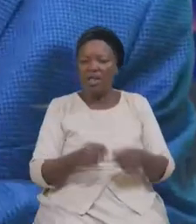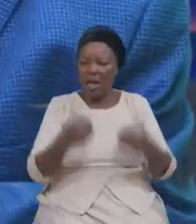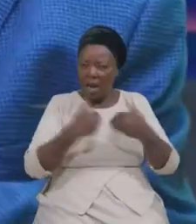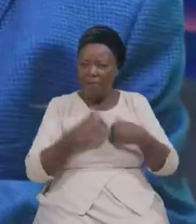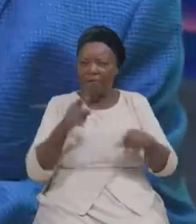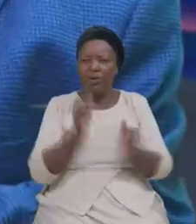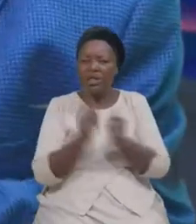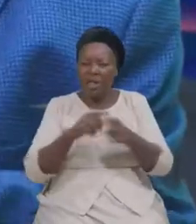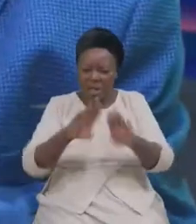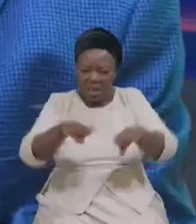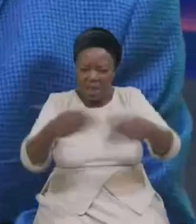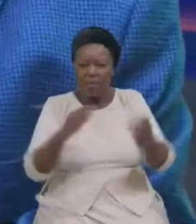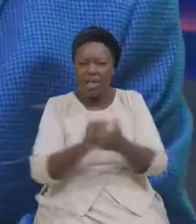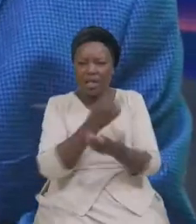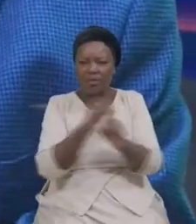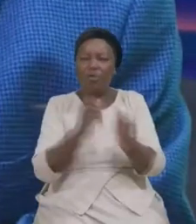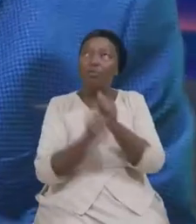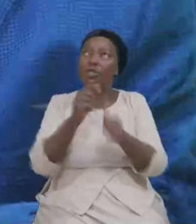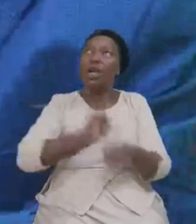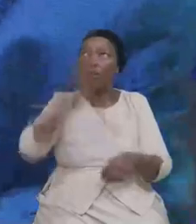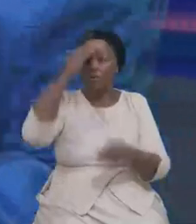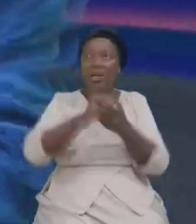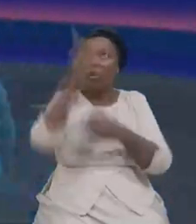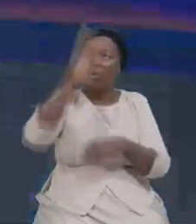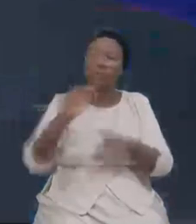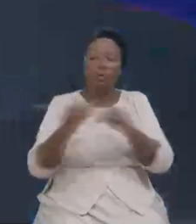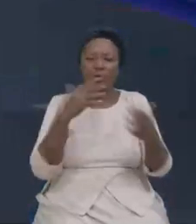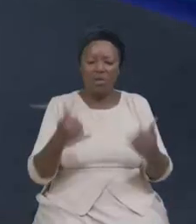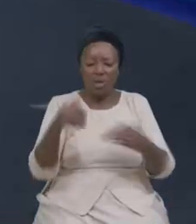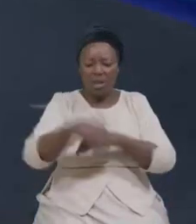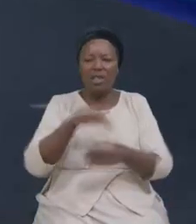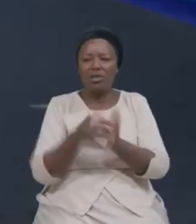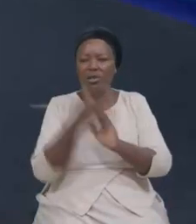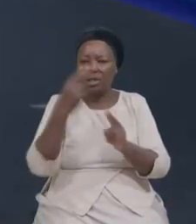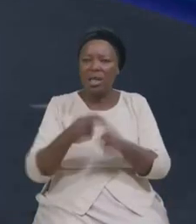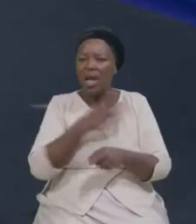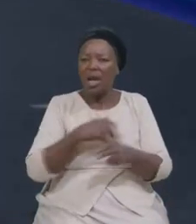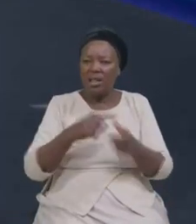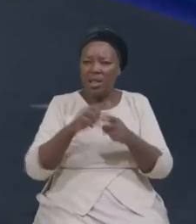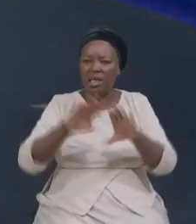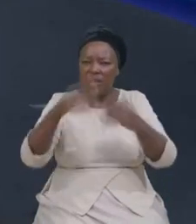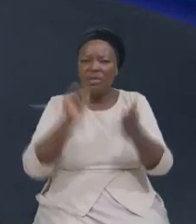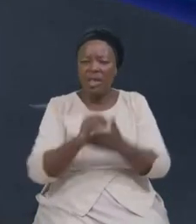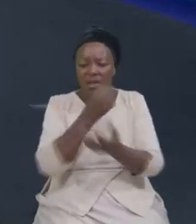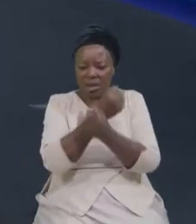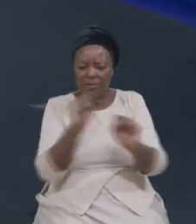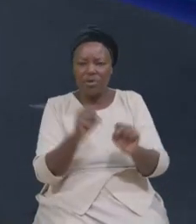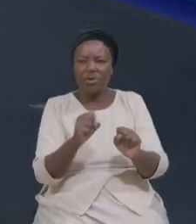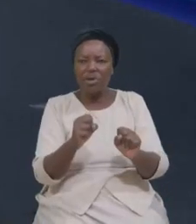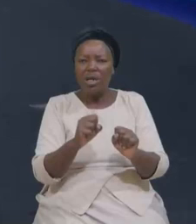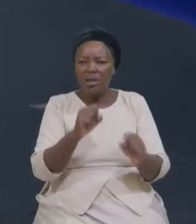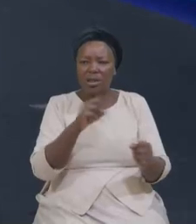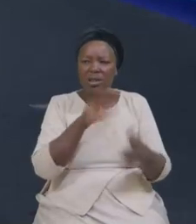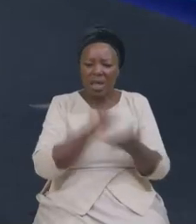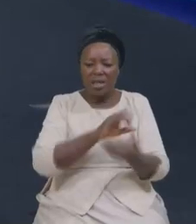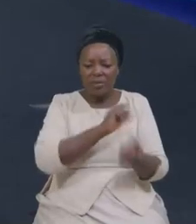salut qu'il va faire ce soir si tu ne l'as pas encore eu. Et ce salut transforme tous les